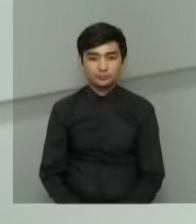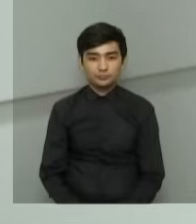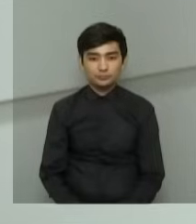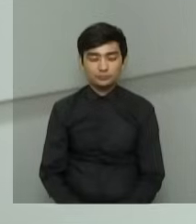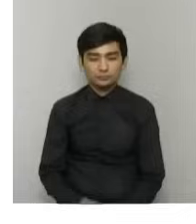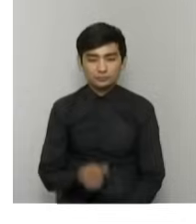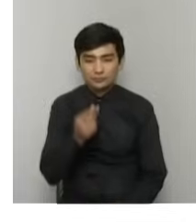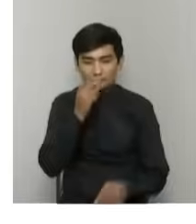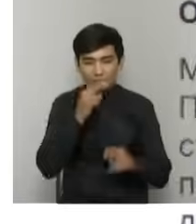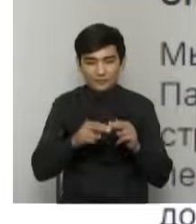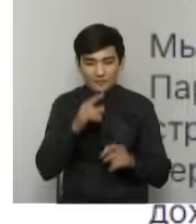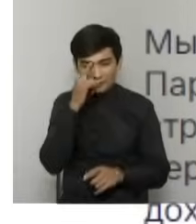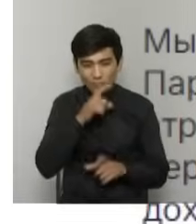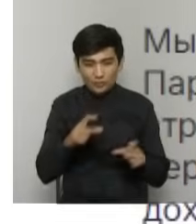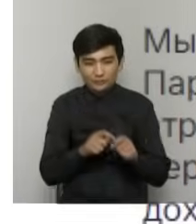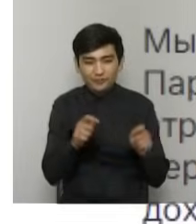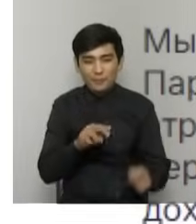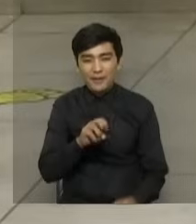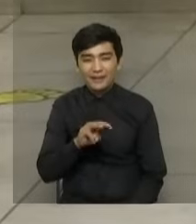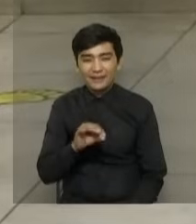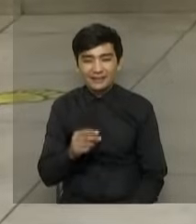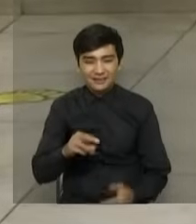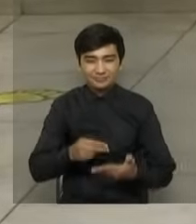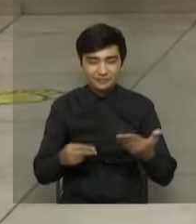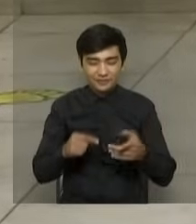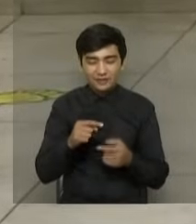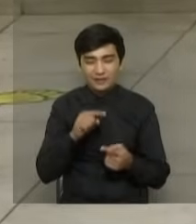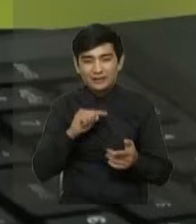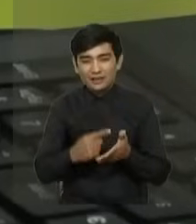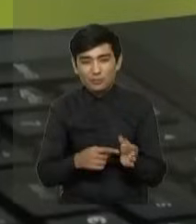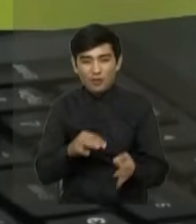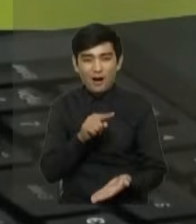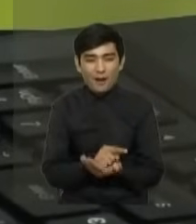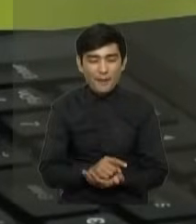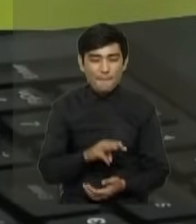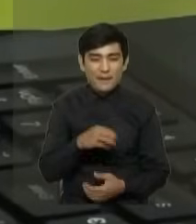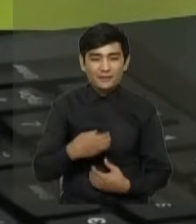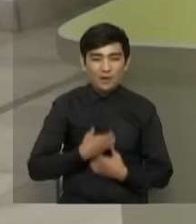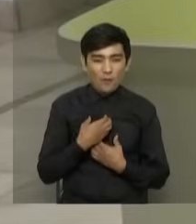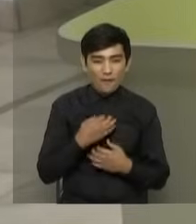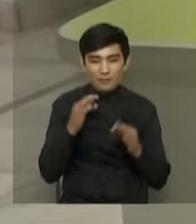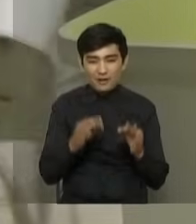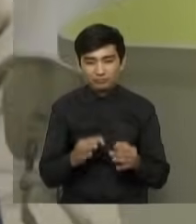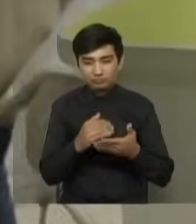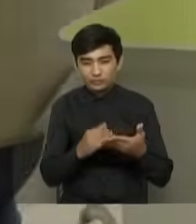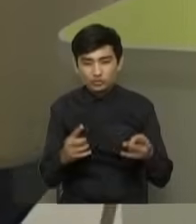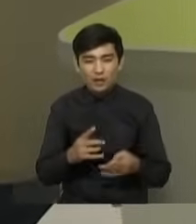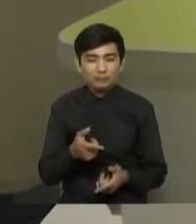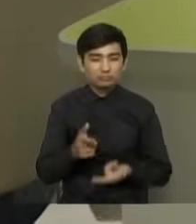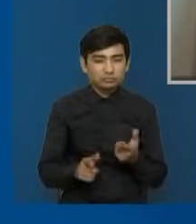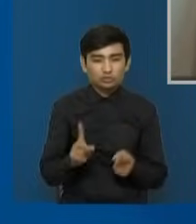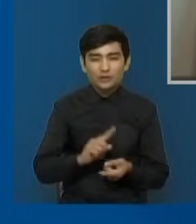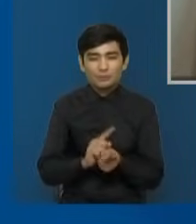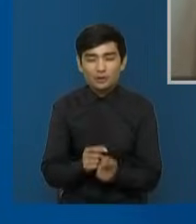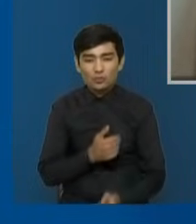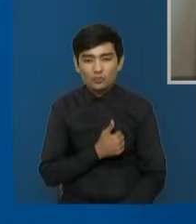Сгорают деньги. Казахстанцы запустили петицию с требованием реформировать систему обязательного медицинского страхования. Что конкретно они предлагают